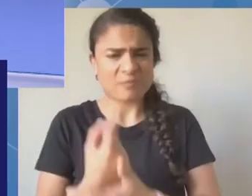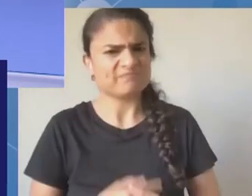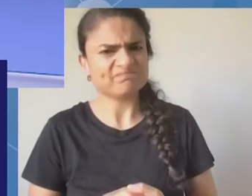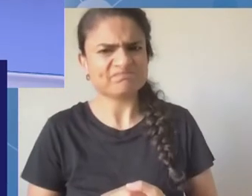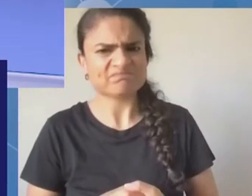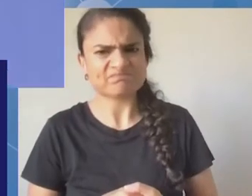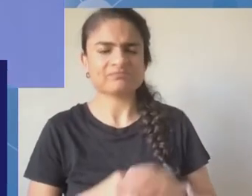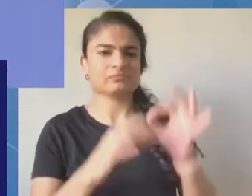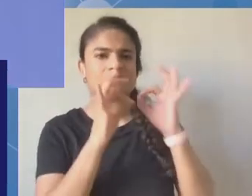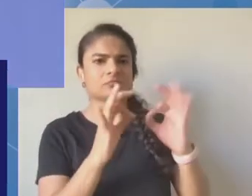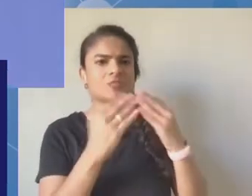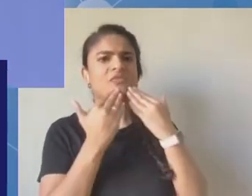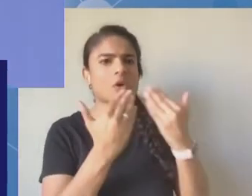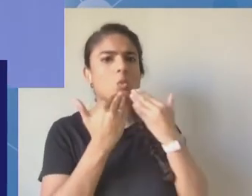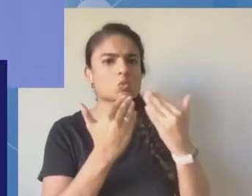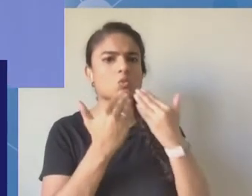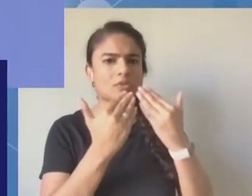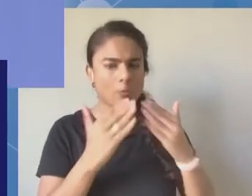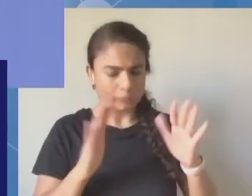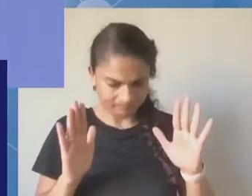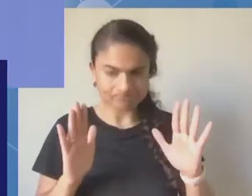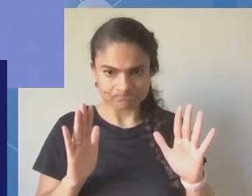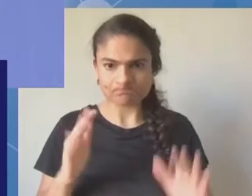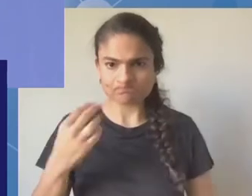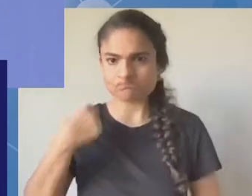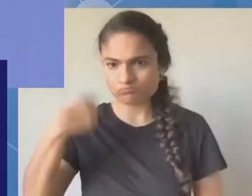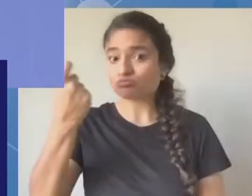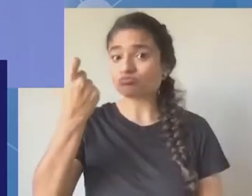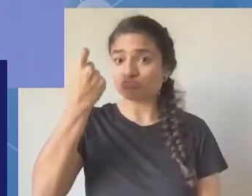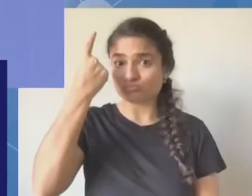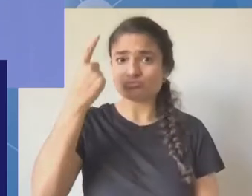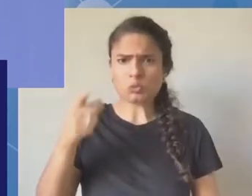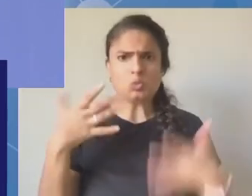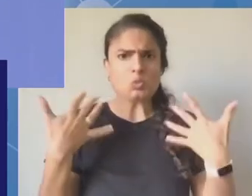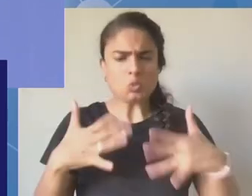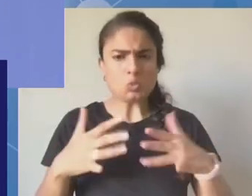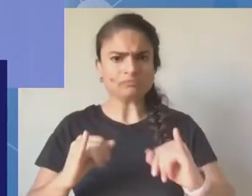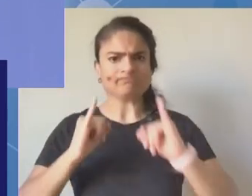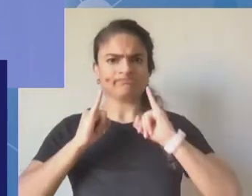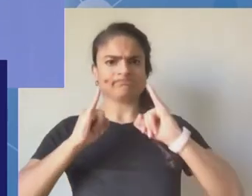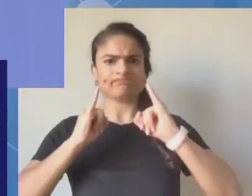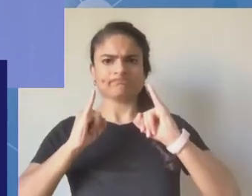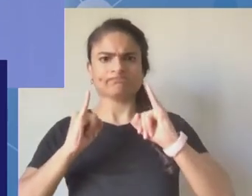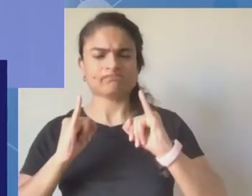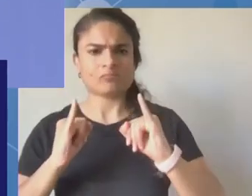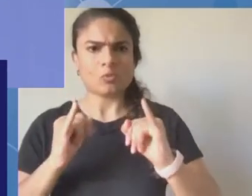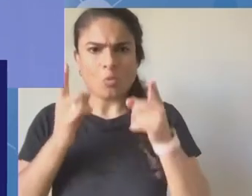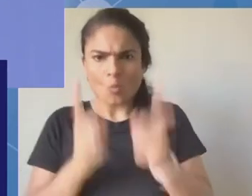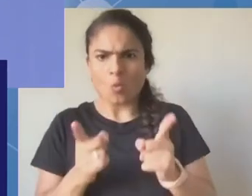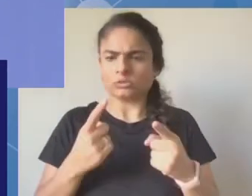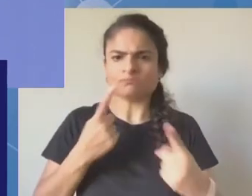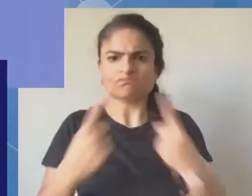明着我们非常我们知道的吧，知道这个是非常重要的一些内容的吧，要去官方的讨论